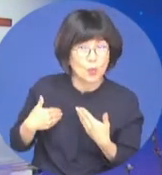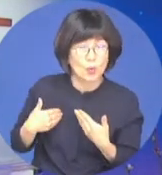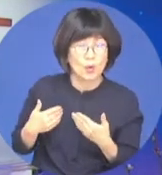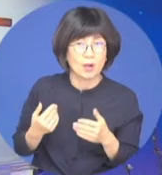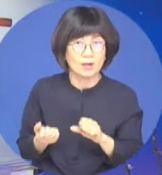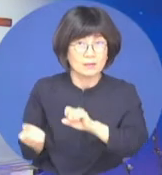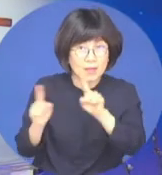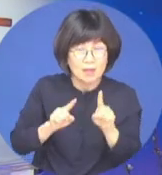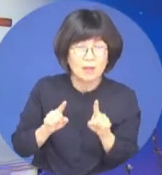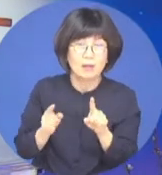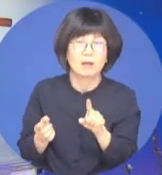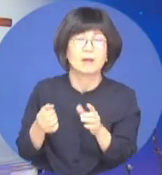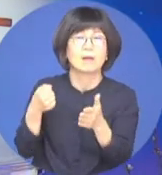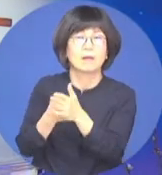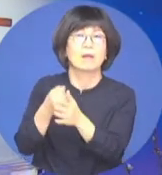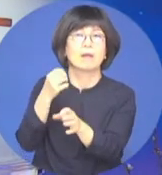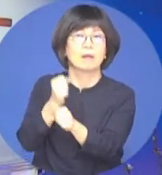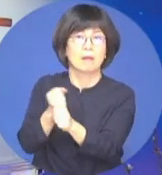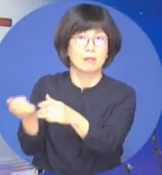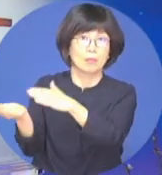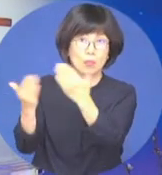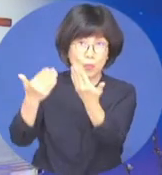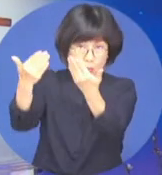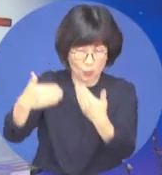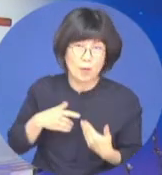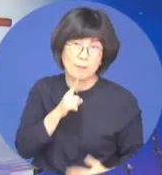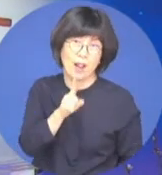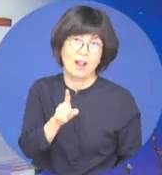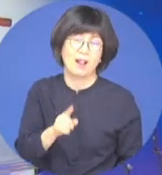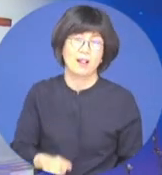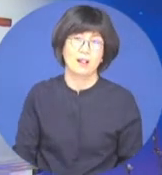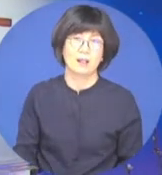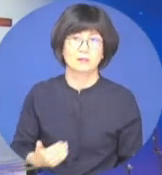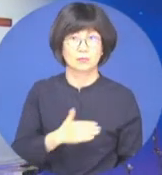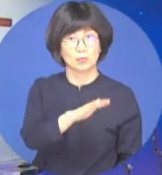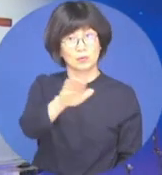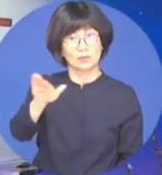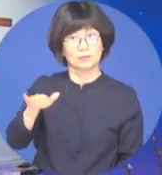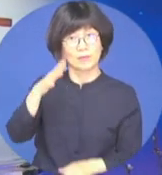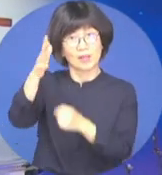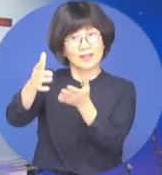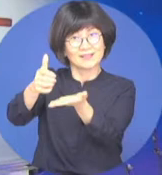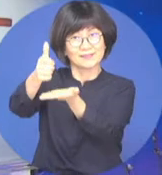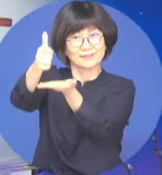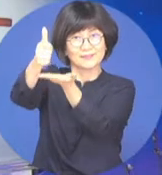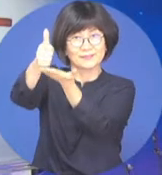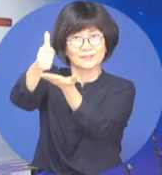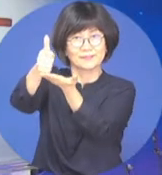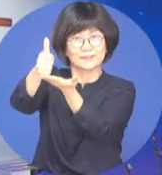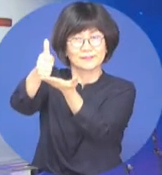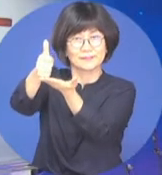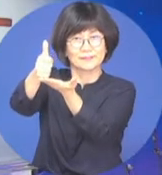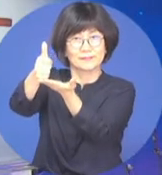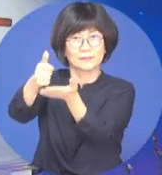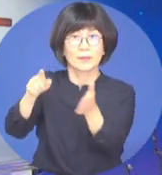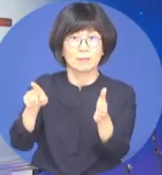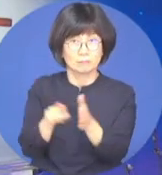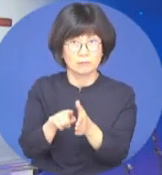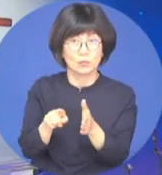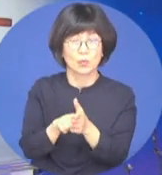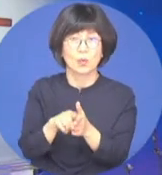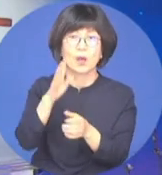살려주심을 믿으시기 바랍니다. 하나님이 정한 때가 있다. 여러분 하나님이 믿고 하나님의